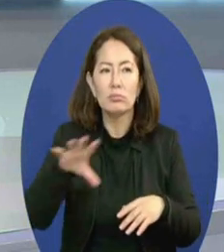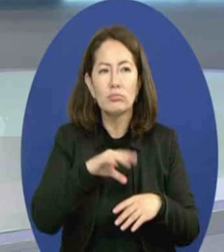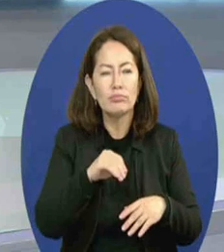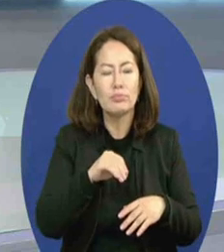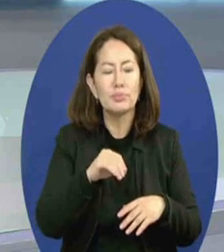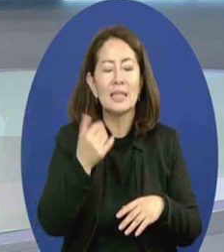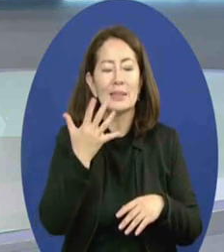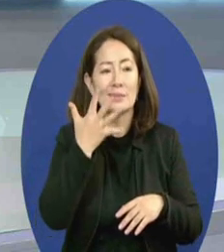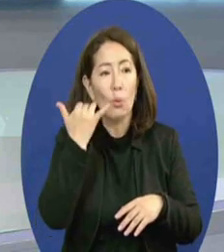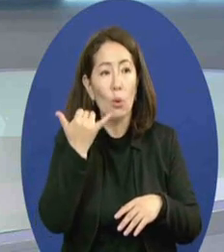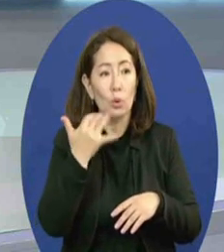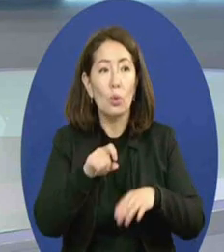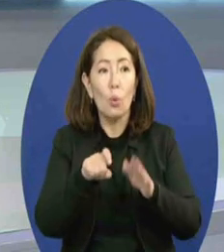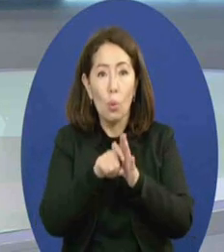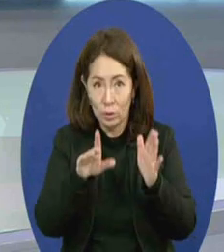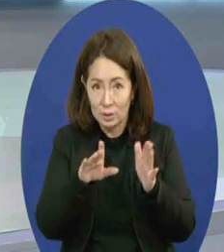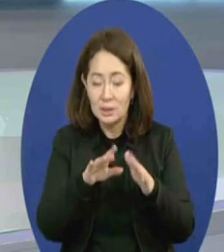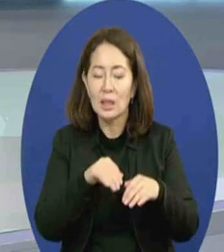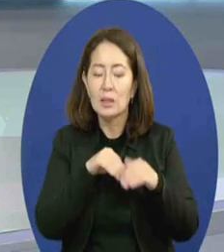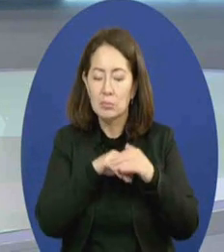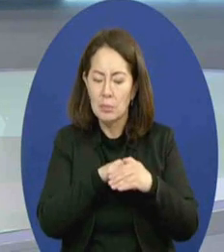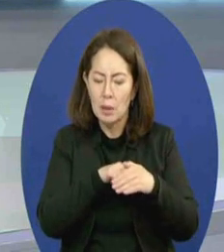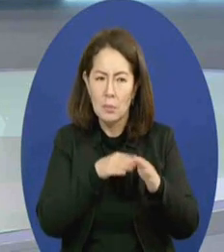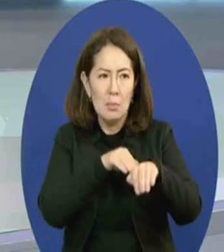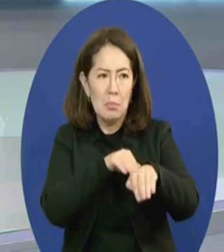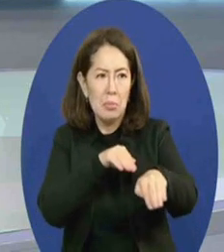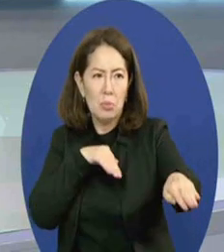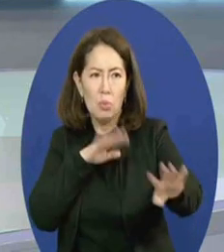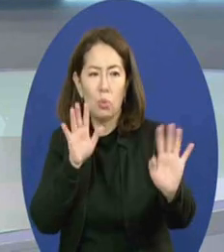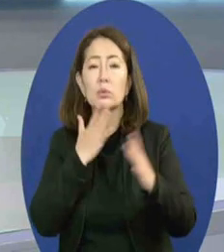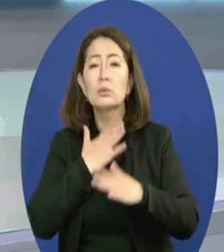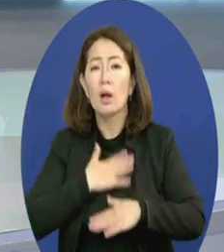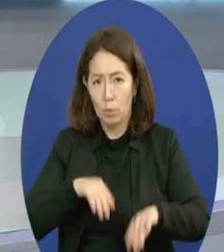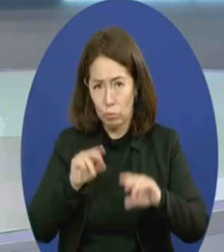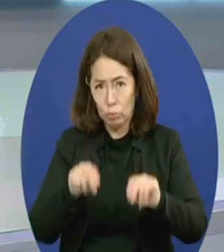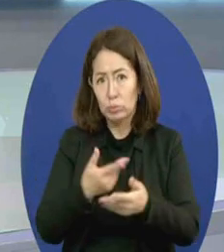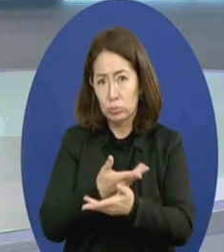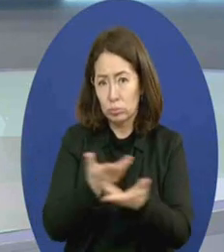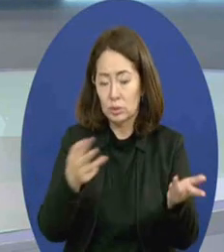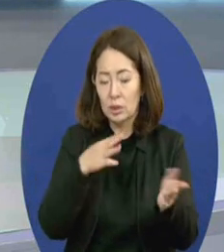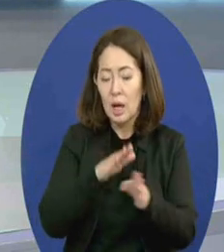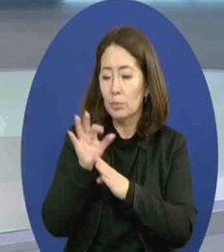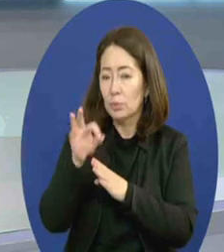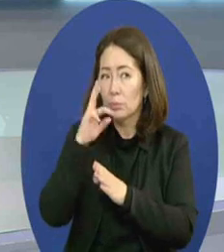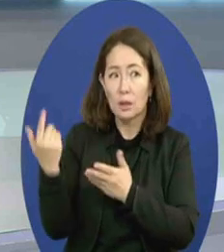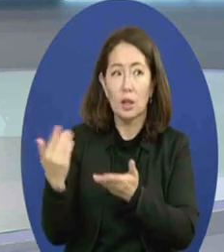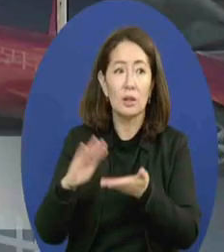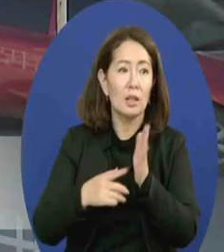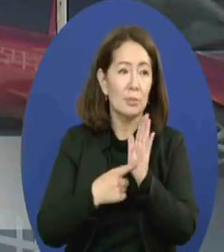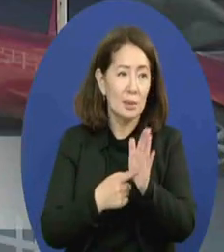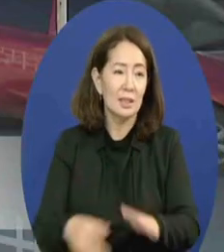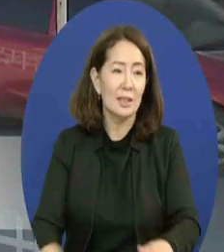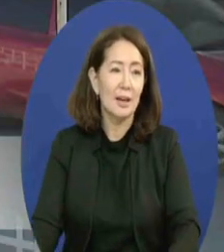байна. Тиймээс иргэдийн бензинд дугаарлахгүй тайван байж болно гэж албаныхан хэлж байна.